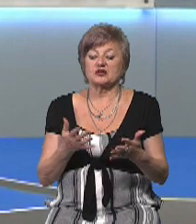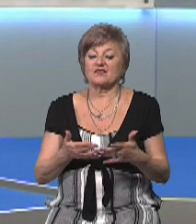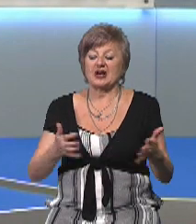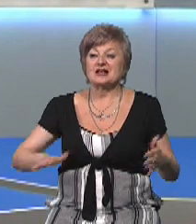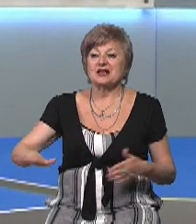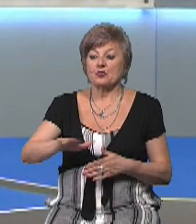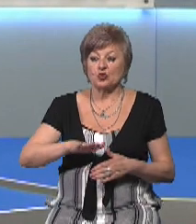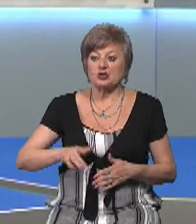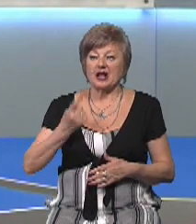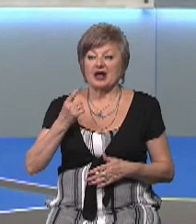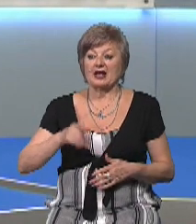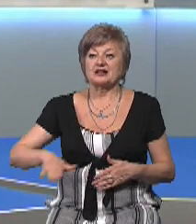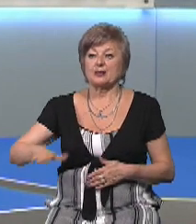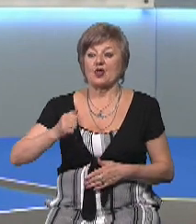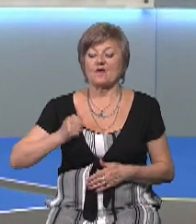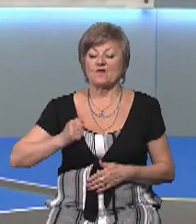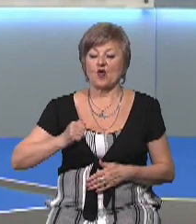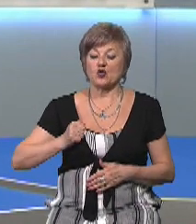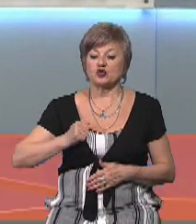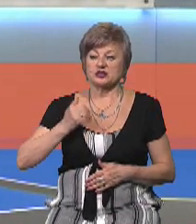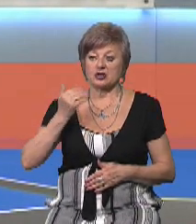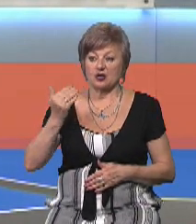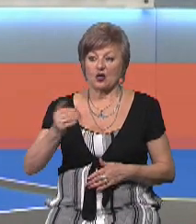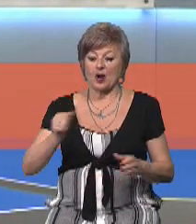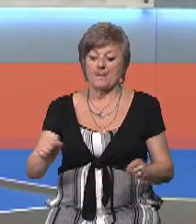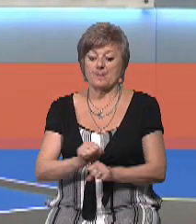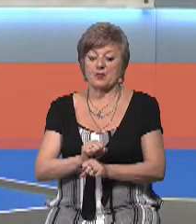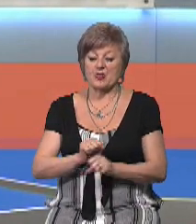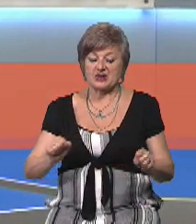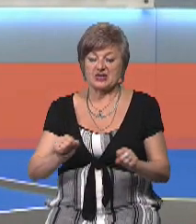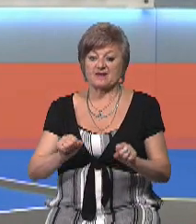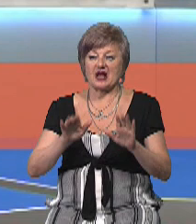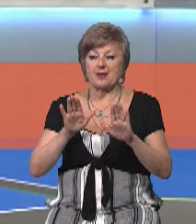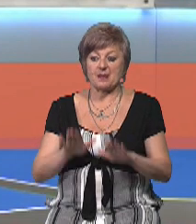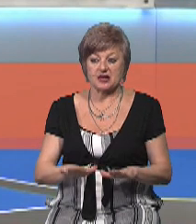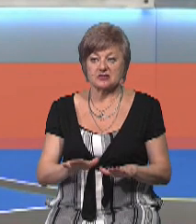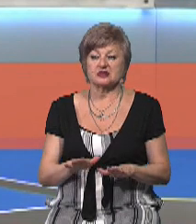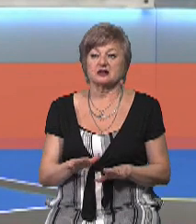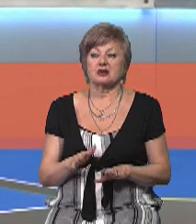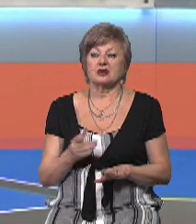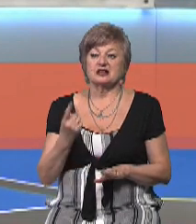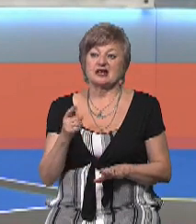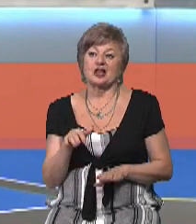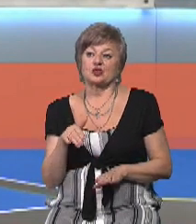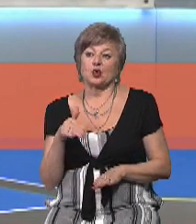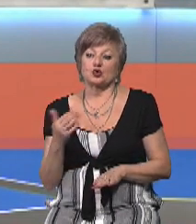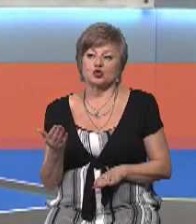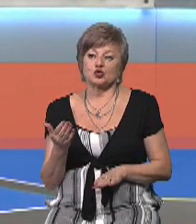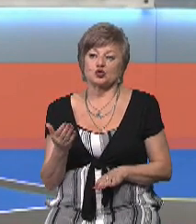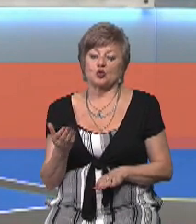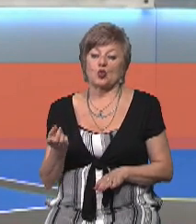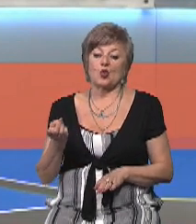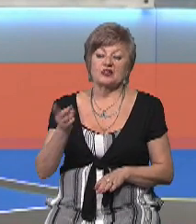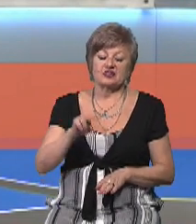З одного боку, це площина військова. Так? Підривається об'єкт, який з одного боку сполучає два